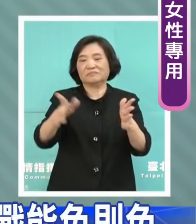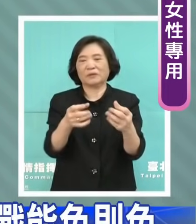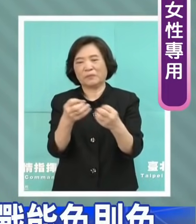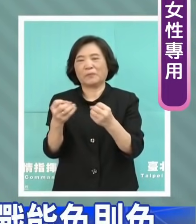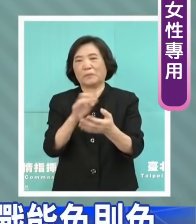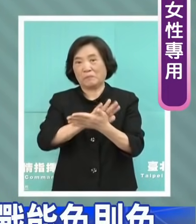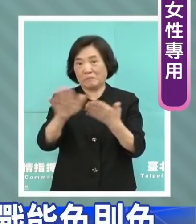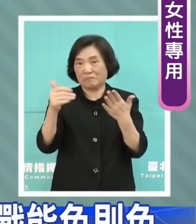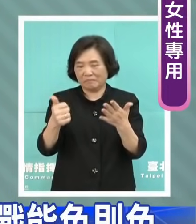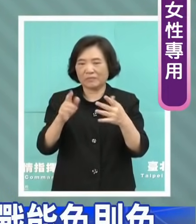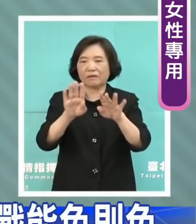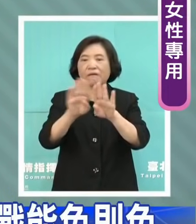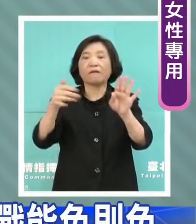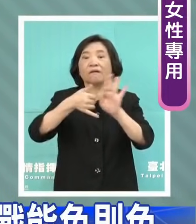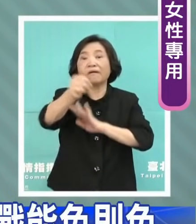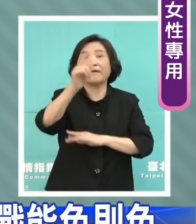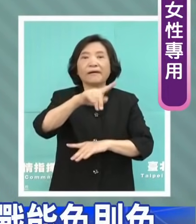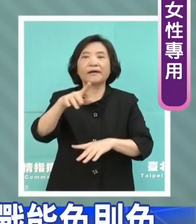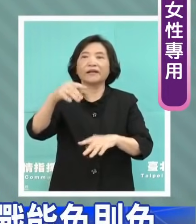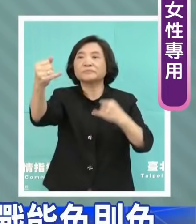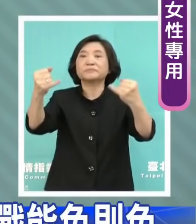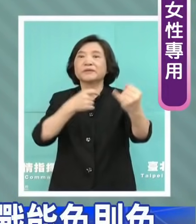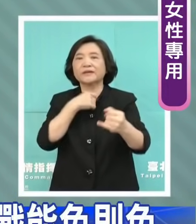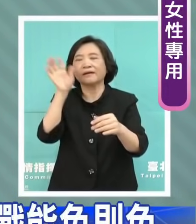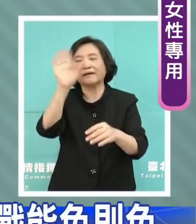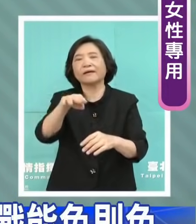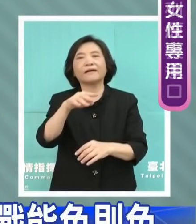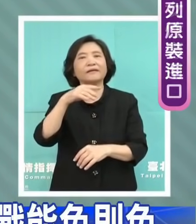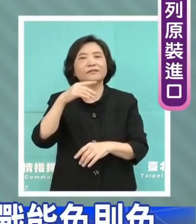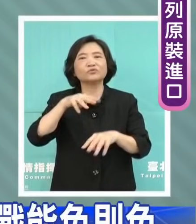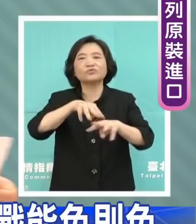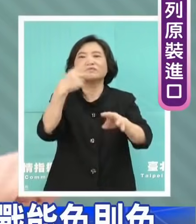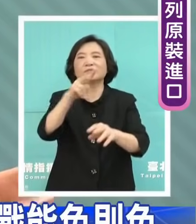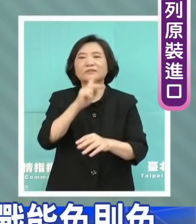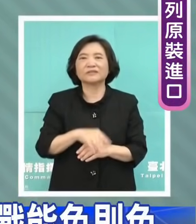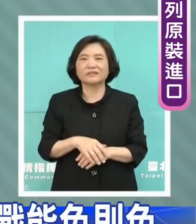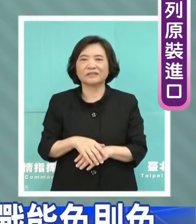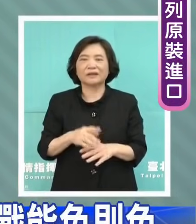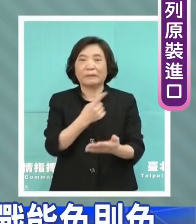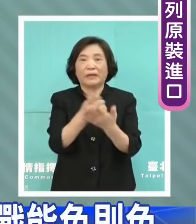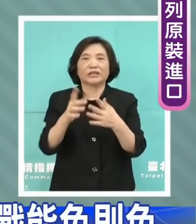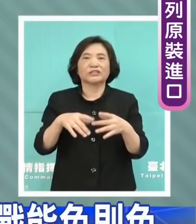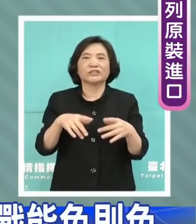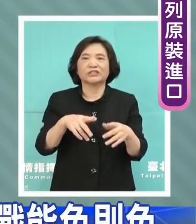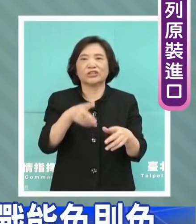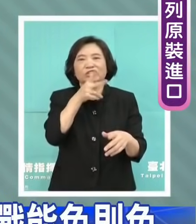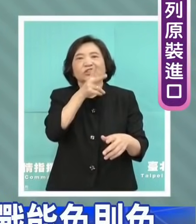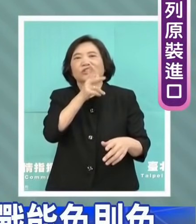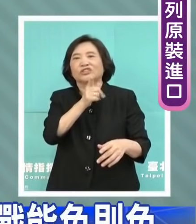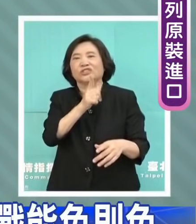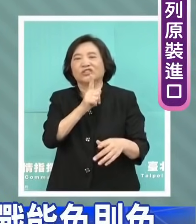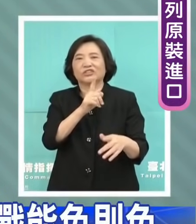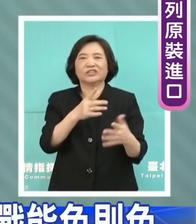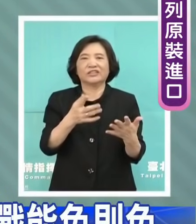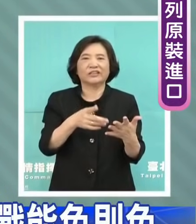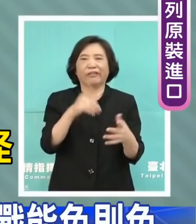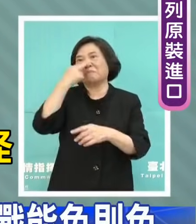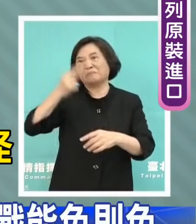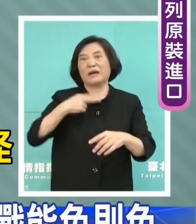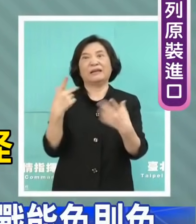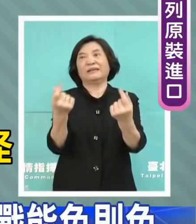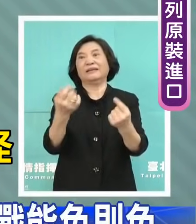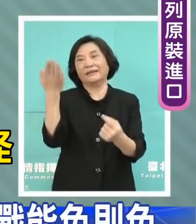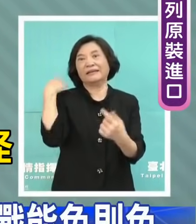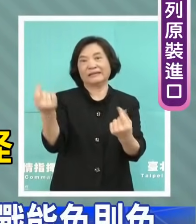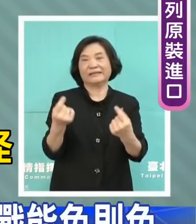问题的第一步了。至于我们把科学问题解决，至于那种口水战哦，能省则省了。